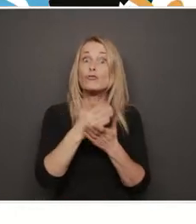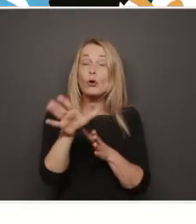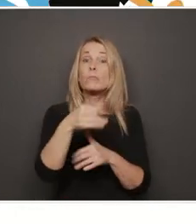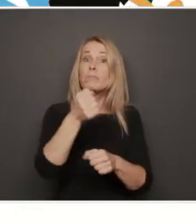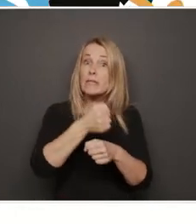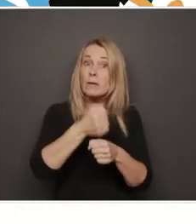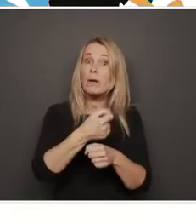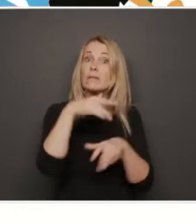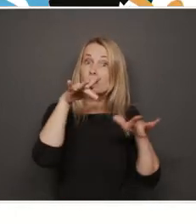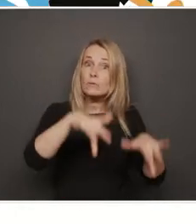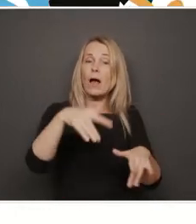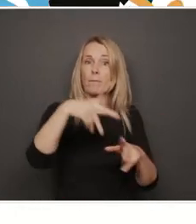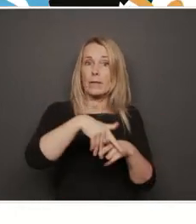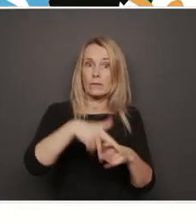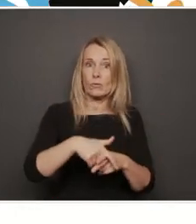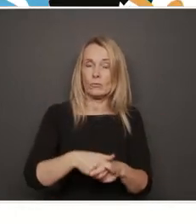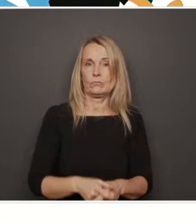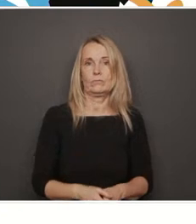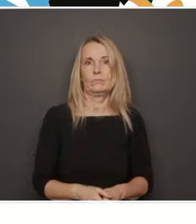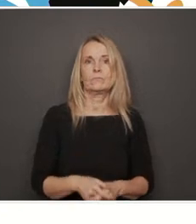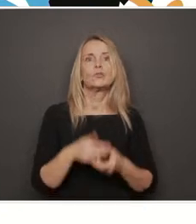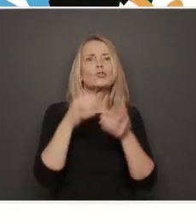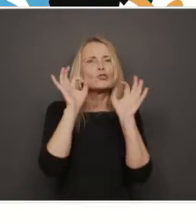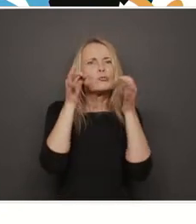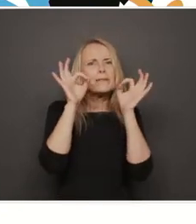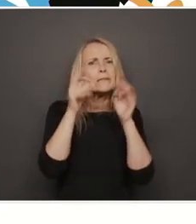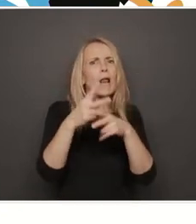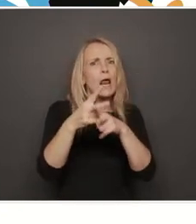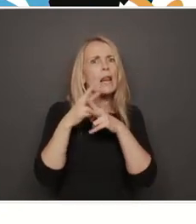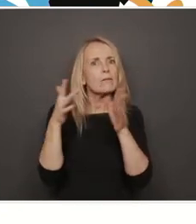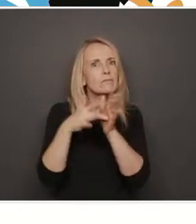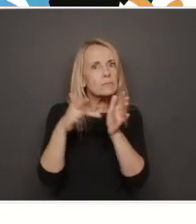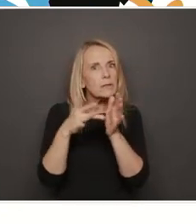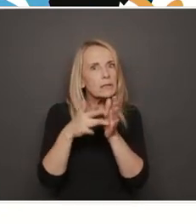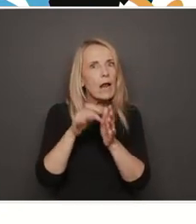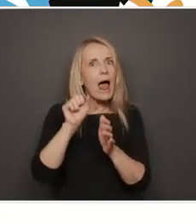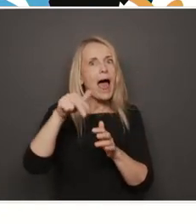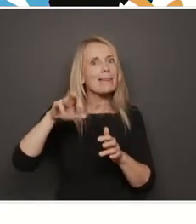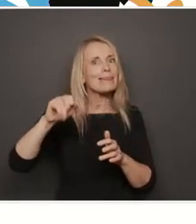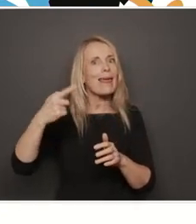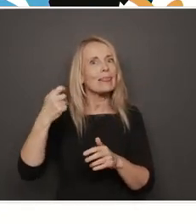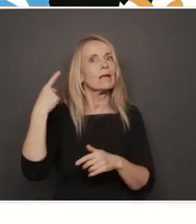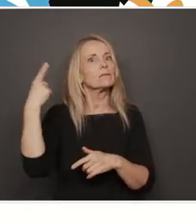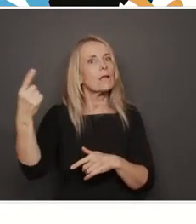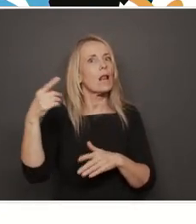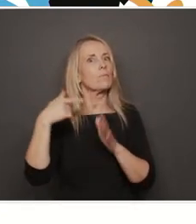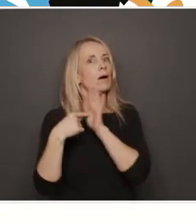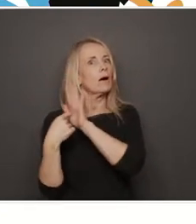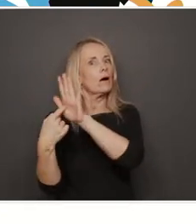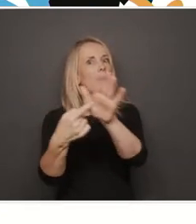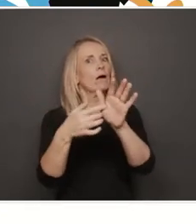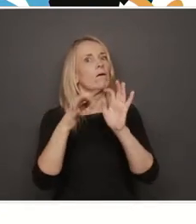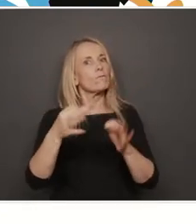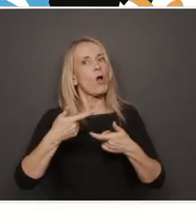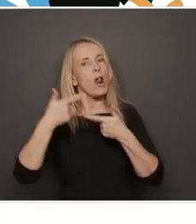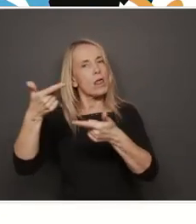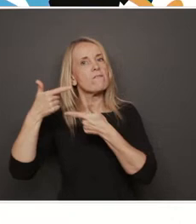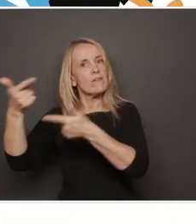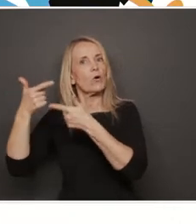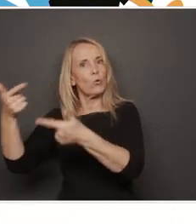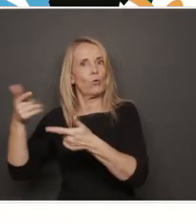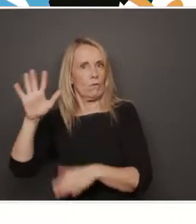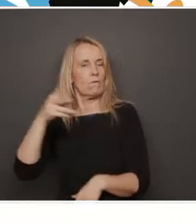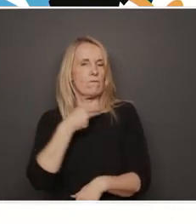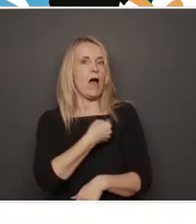Mitarbeiterin mit Behinderung. Mit speziellen Hilfsmitteln ist Annette dort für den Showroom und die Auslieferung